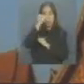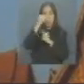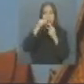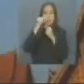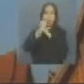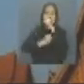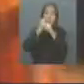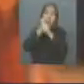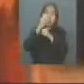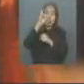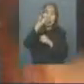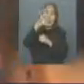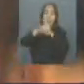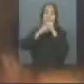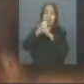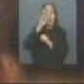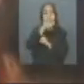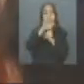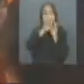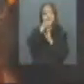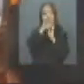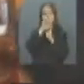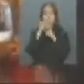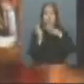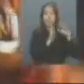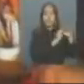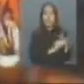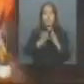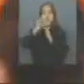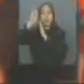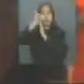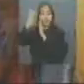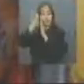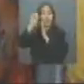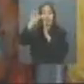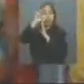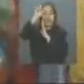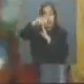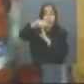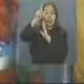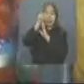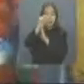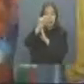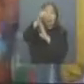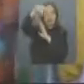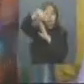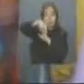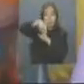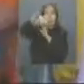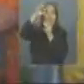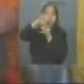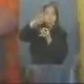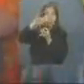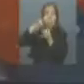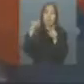ายค่ะเช่นเดียวกับที่จังหวัดเชียงใหม่ลำพูนตากแพร่และสุโขทัยประชาชนร่วมกันทำบุญเพื่อ